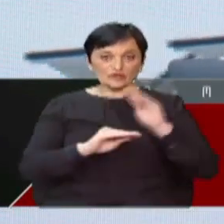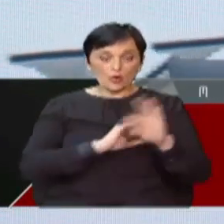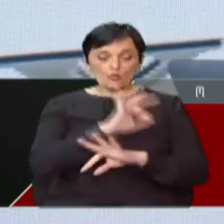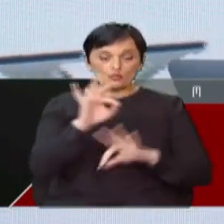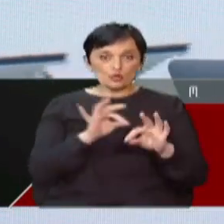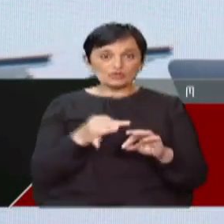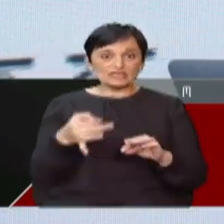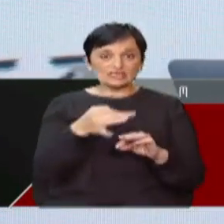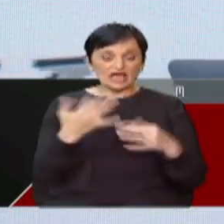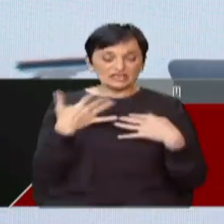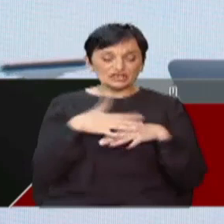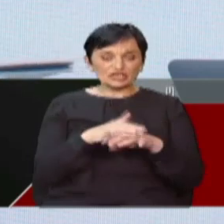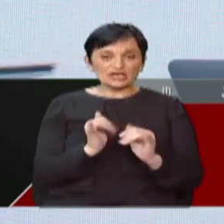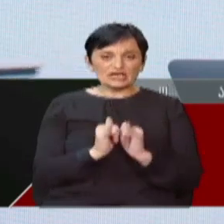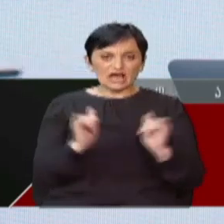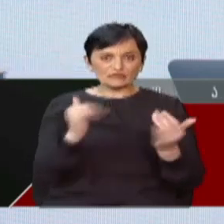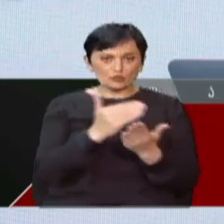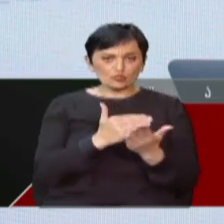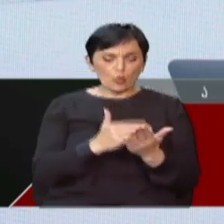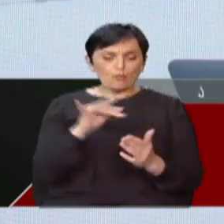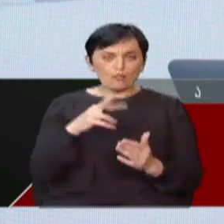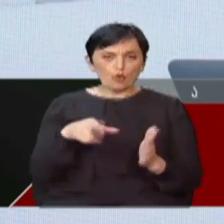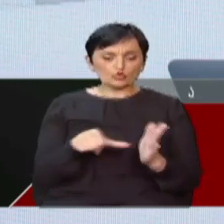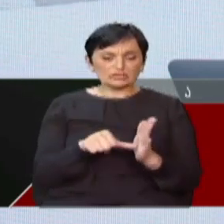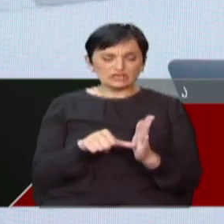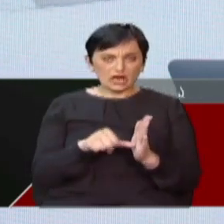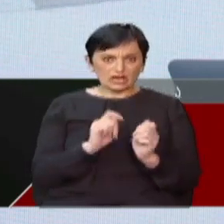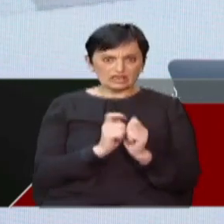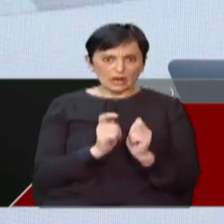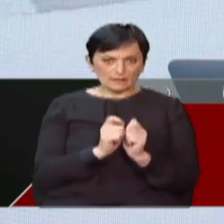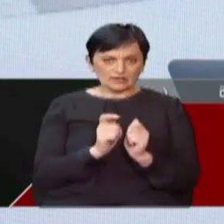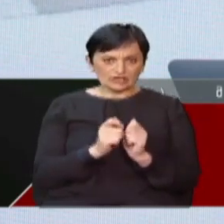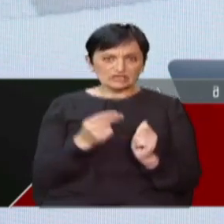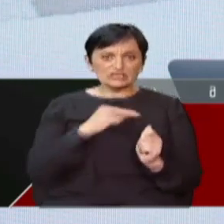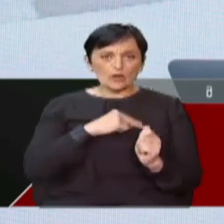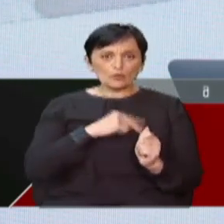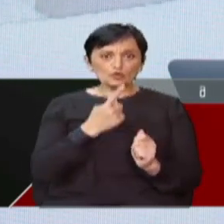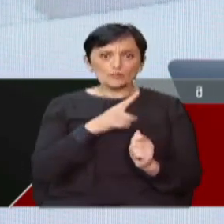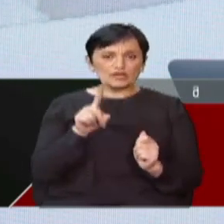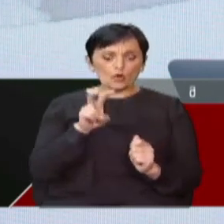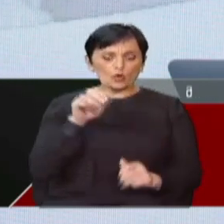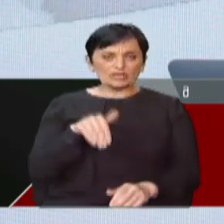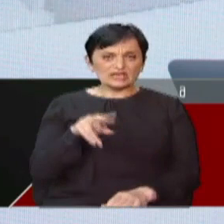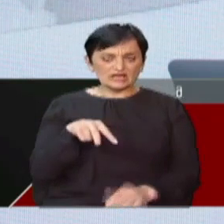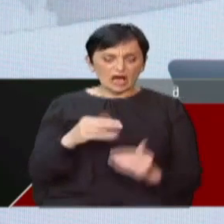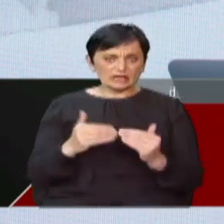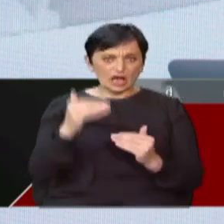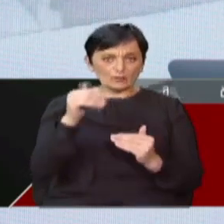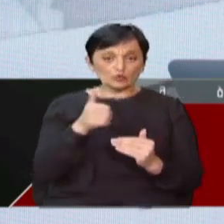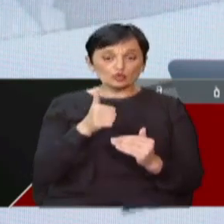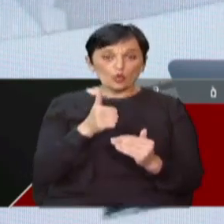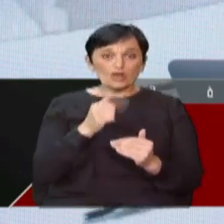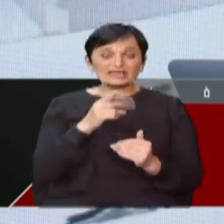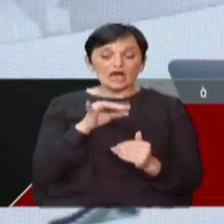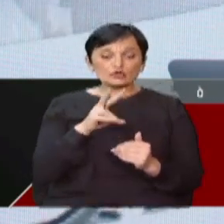Პროექტი რეგიონების ინტეგრირებული განვითარების პროგრამის ფონდის დაფინანსებით ხორციელდება, სამუშაოების ღირებულება 1.200.000 ლარს აღემატება. Როგორ